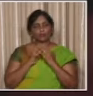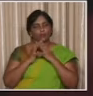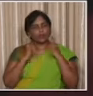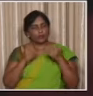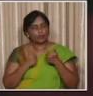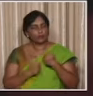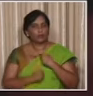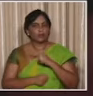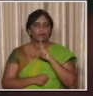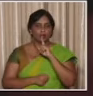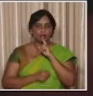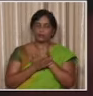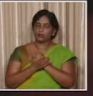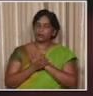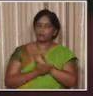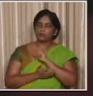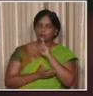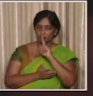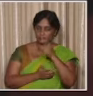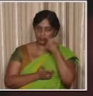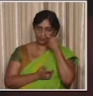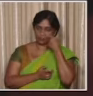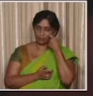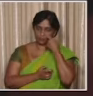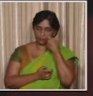ඕනෑකමින් තමුන්නා සියලු දෙනාගෙන් ඉල්ලා සිටිනවා.